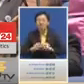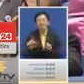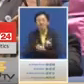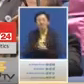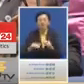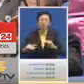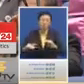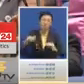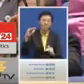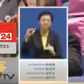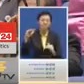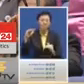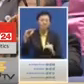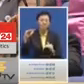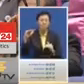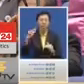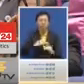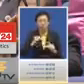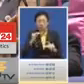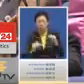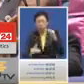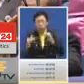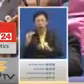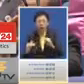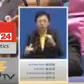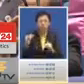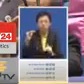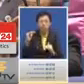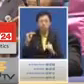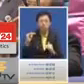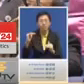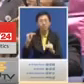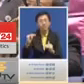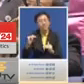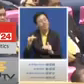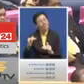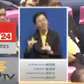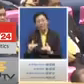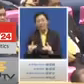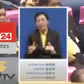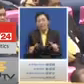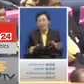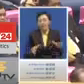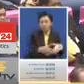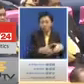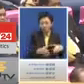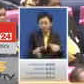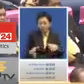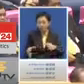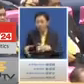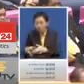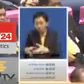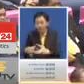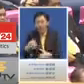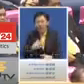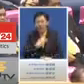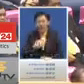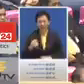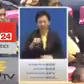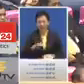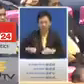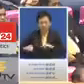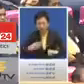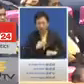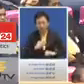มความเหลื่อมล้ำทางสังคมมันจึงผุดขึ้นมาในรูปของแย่งชิงอำนาจแย่งชิงการทำมาห